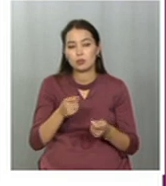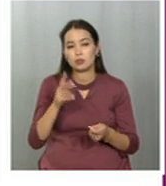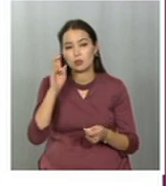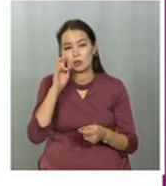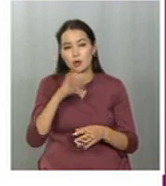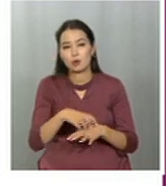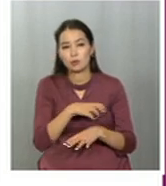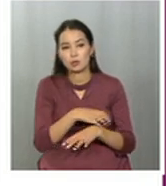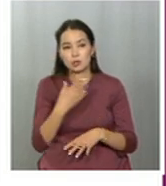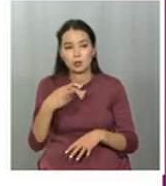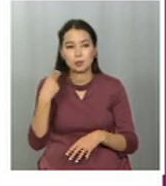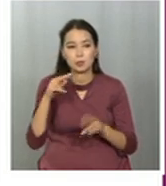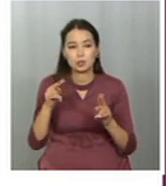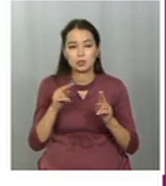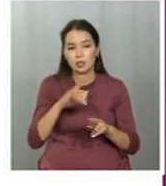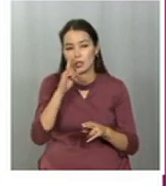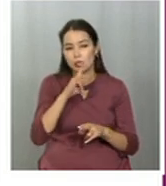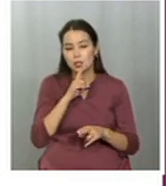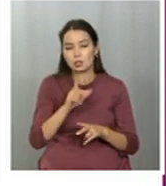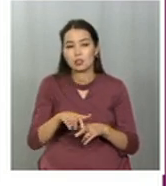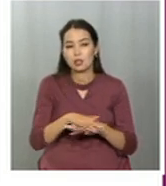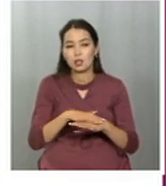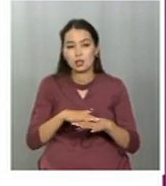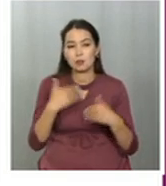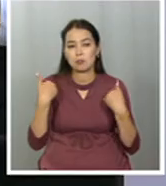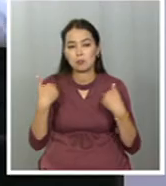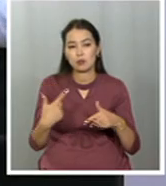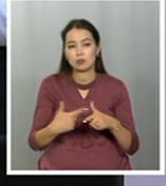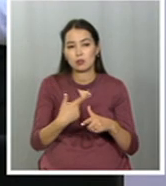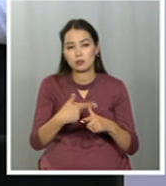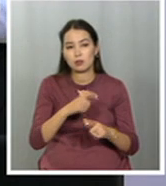президиумы Қазақ даласының батыры атағын берді.